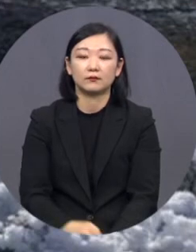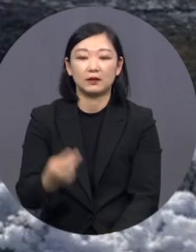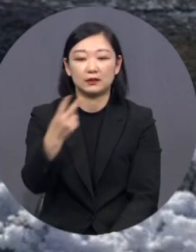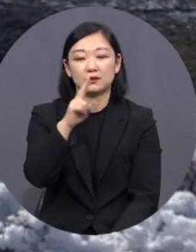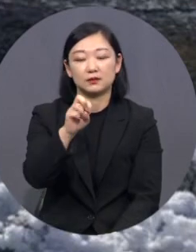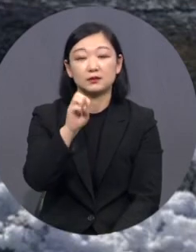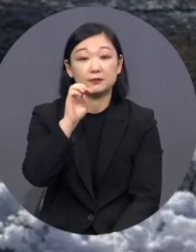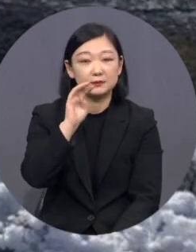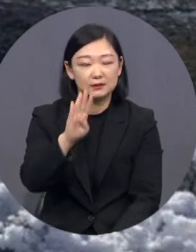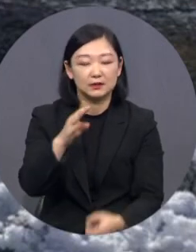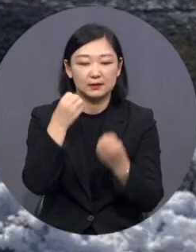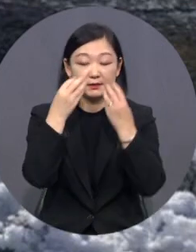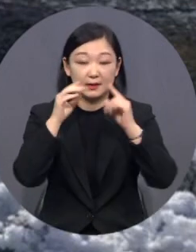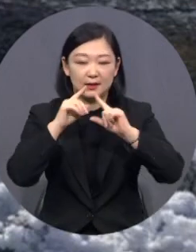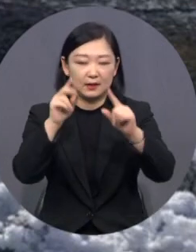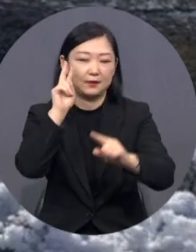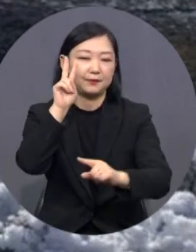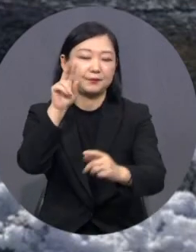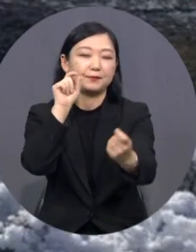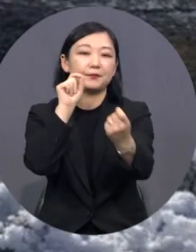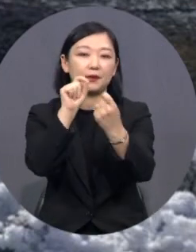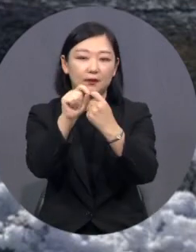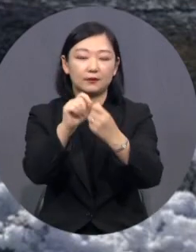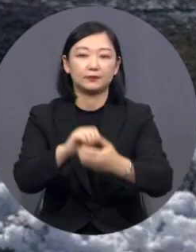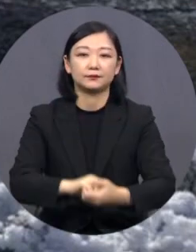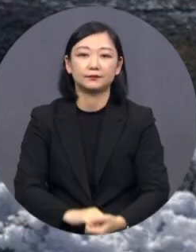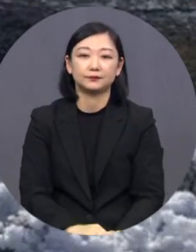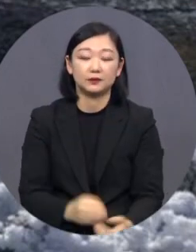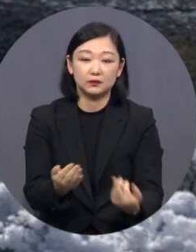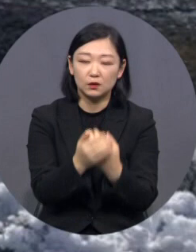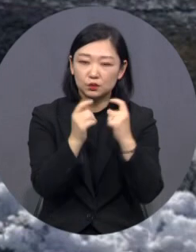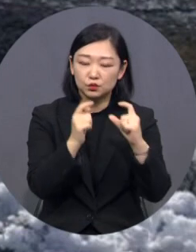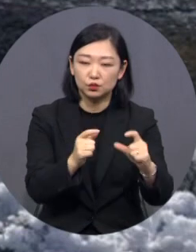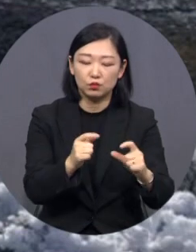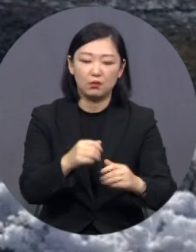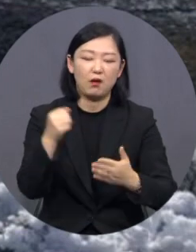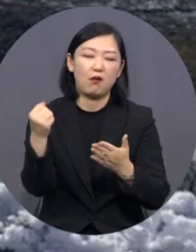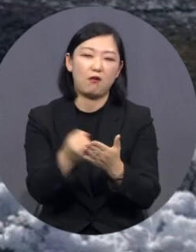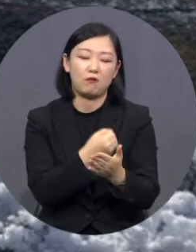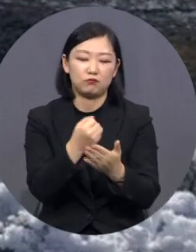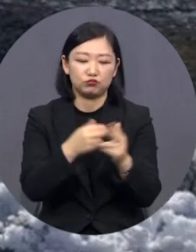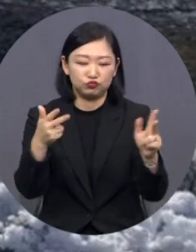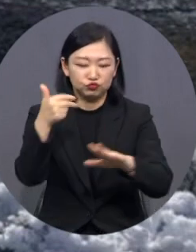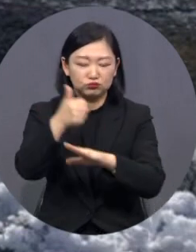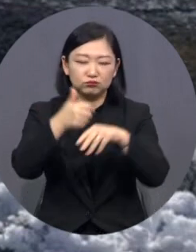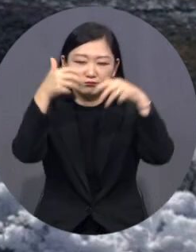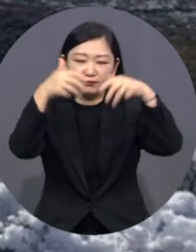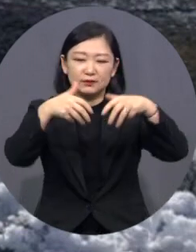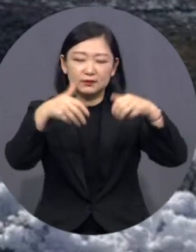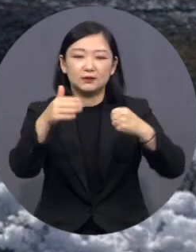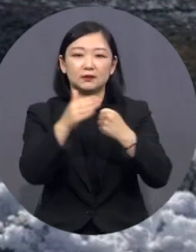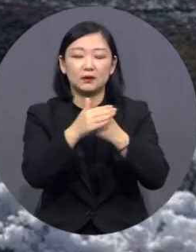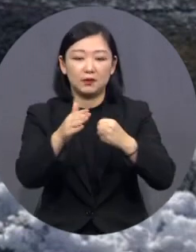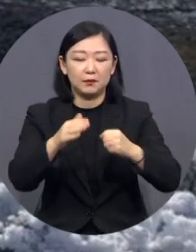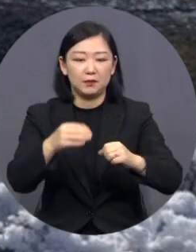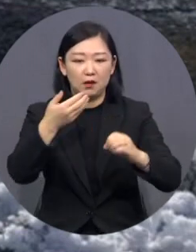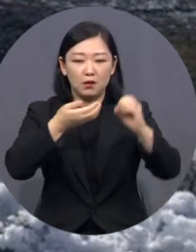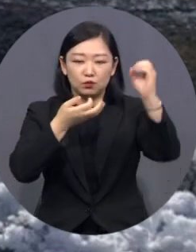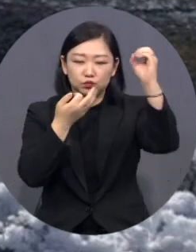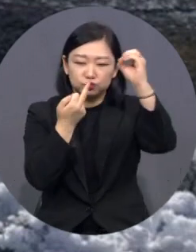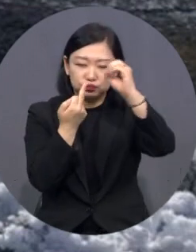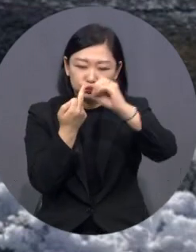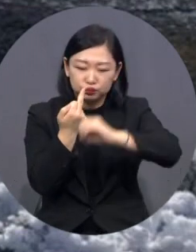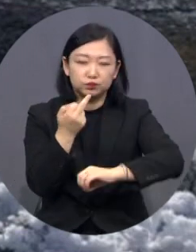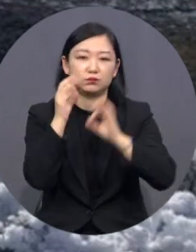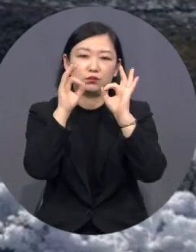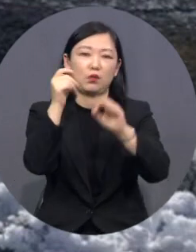2024년 새해가 이틀 앞으로 다가왔습니다 제주도는 아쉽게도 주말에 비가 내려서 올해 마지막 해넘이를 볼 수